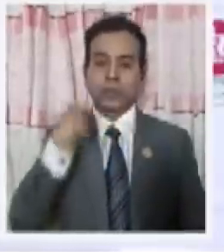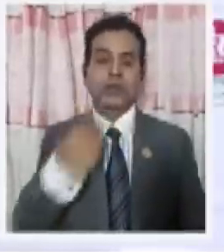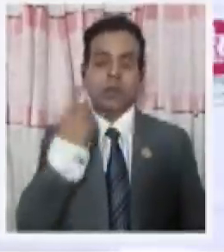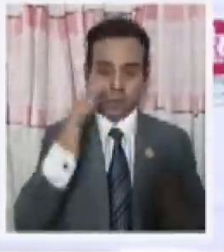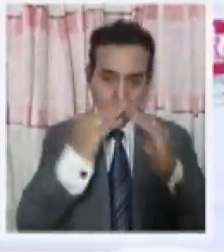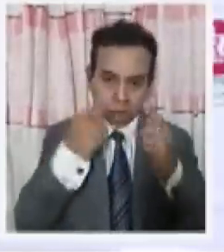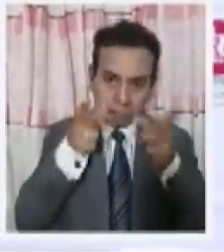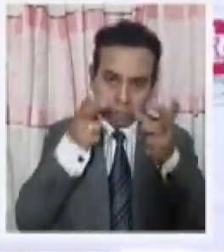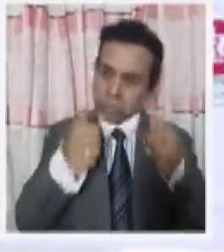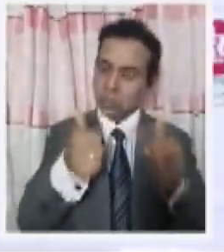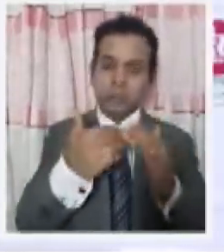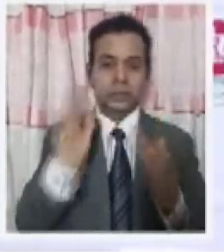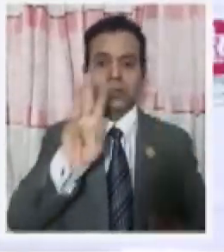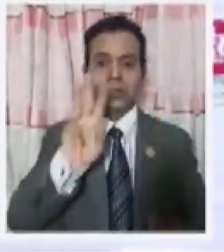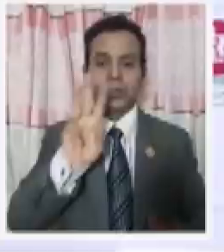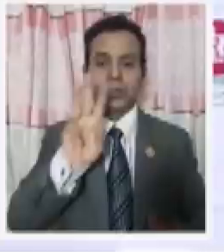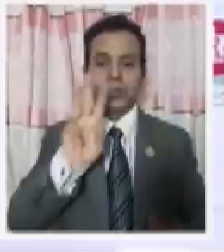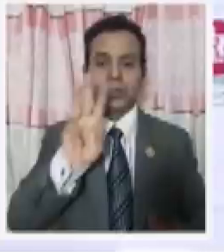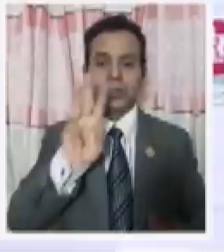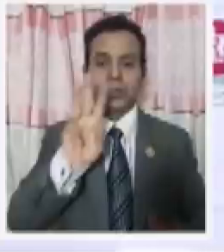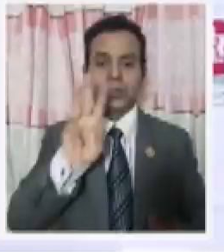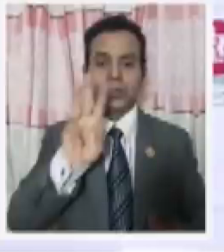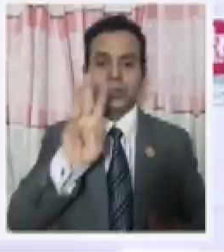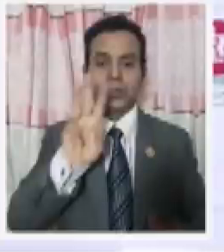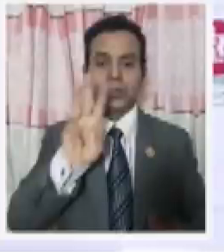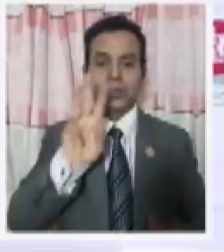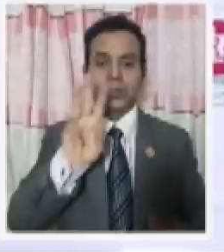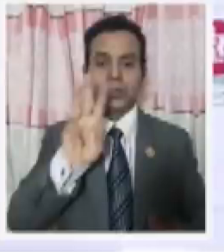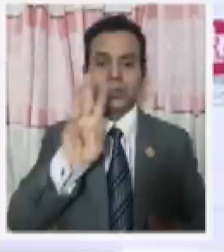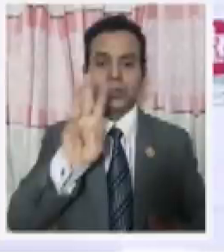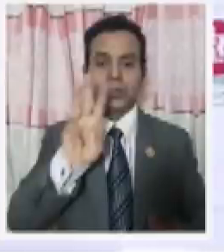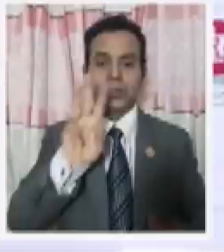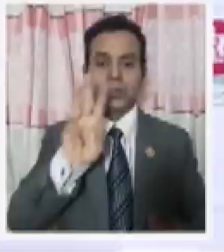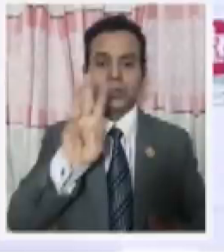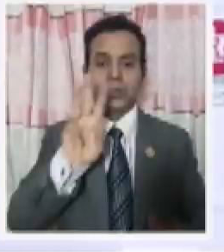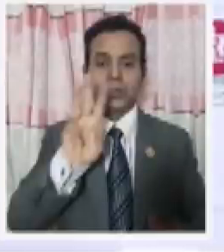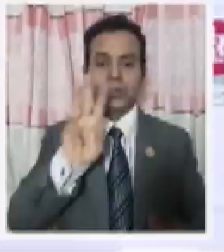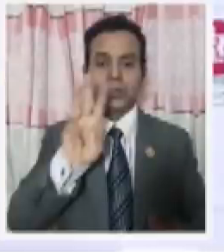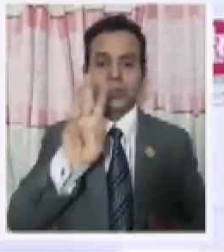সুরক্ষা সামগ্রী যা মজুদ আছে, বিভিন্ন ক্যাটাগরির গ্লাভস